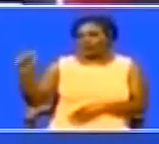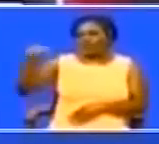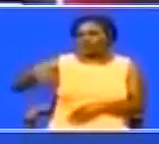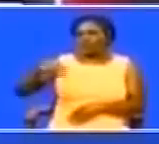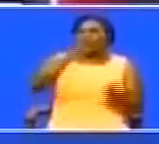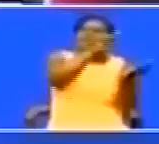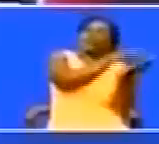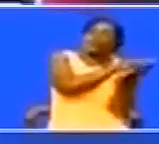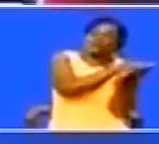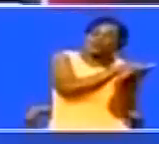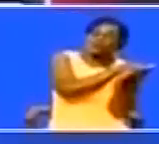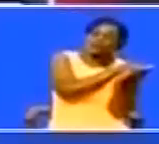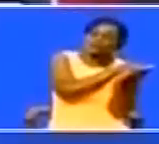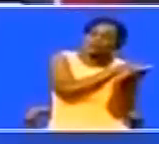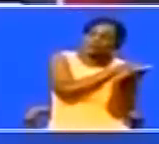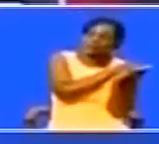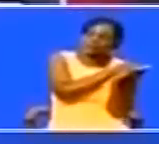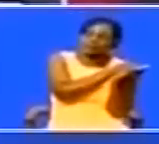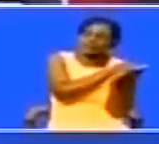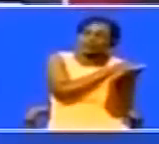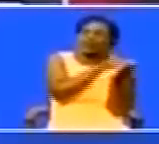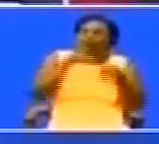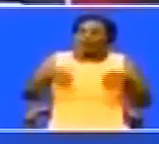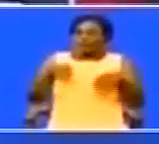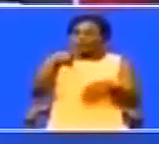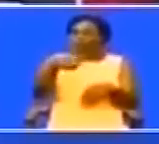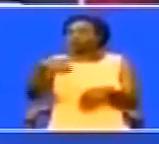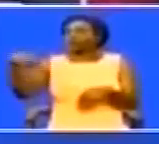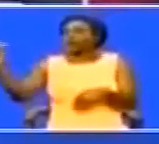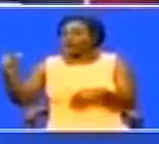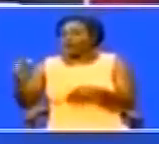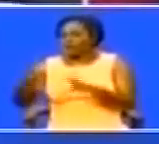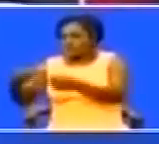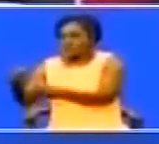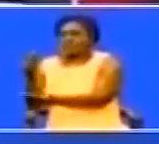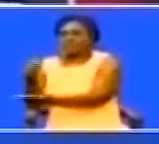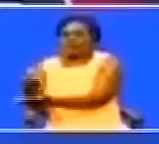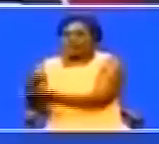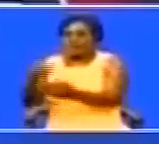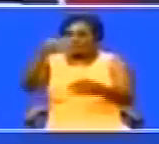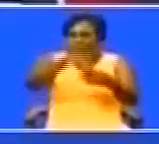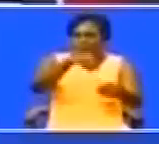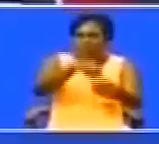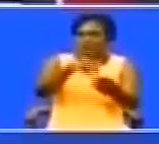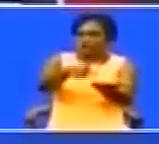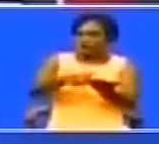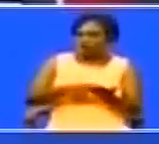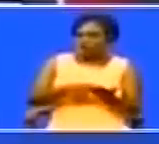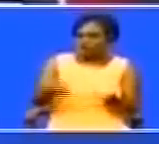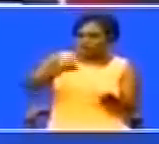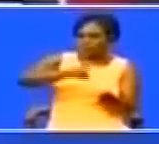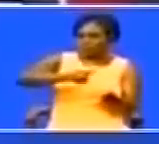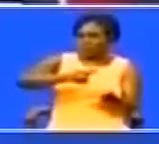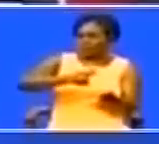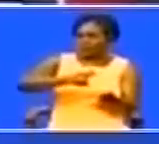are actually looking for you to take your money and deposit it there, and the lending rates are